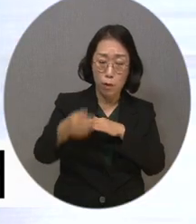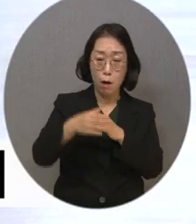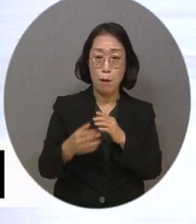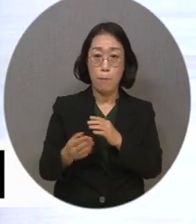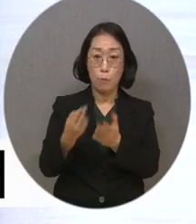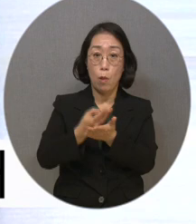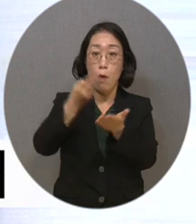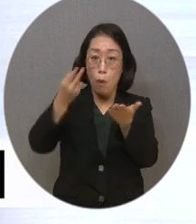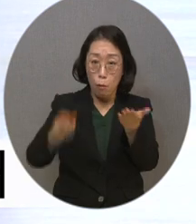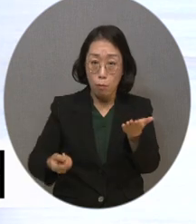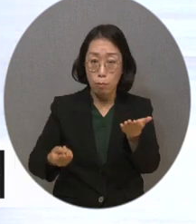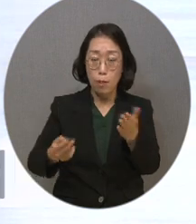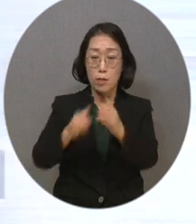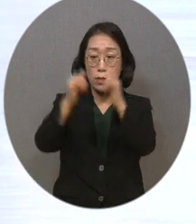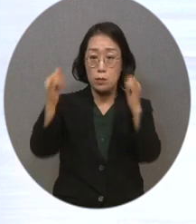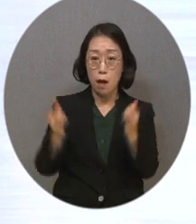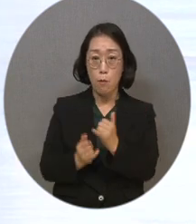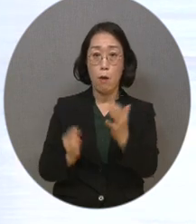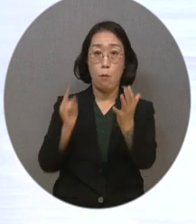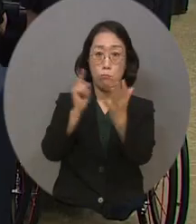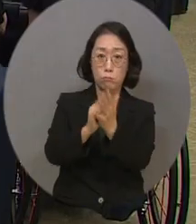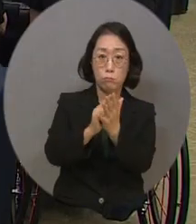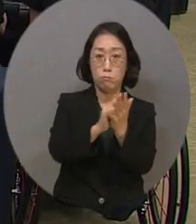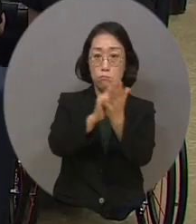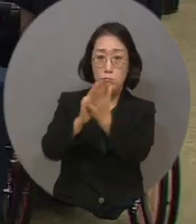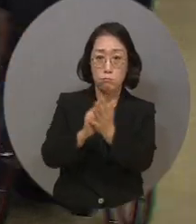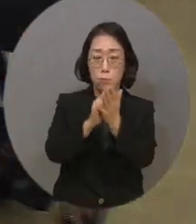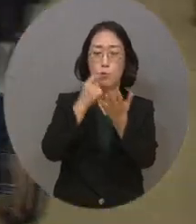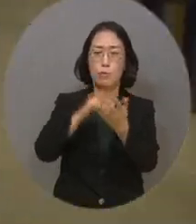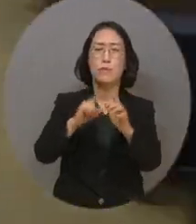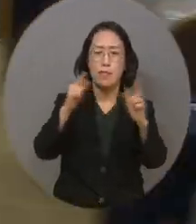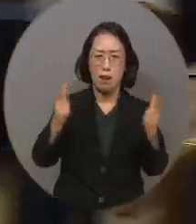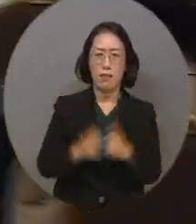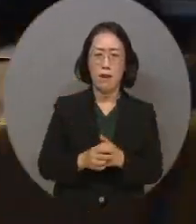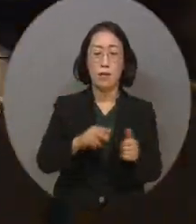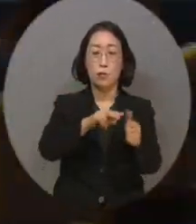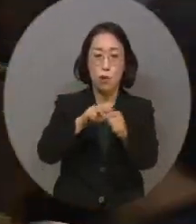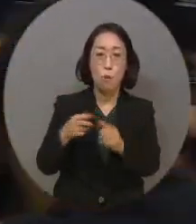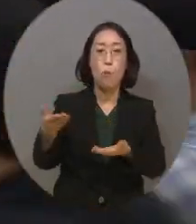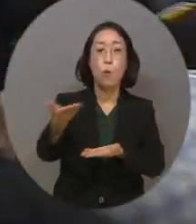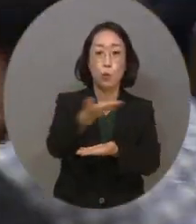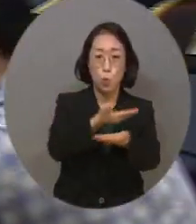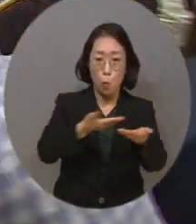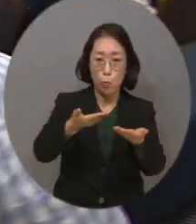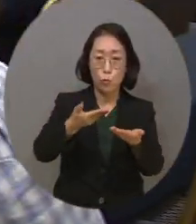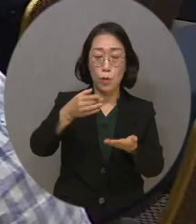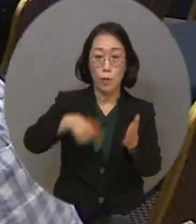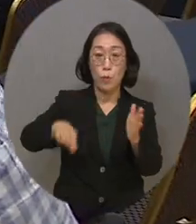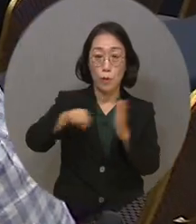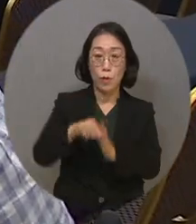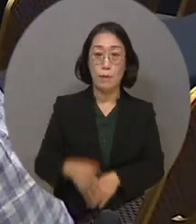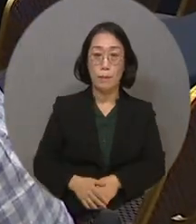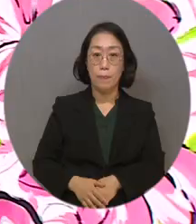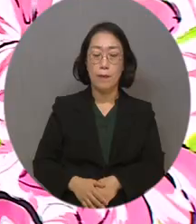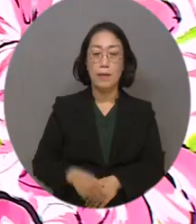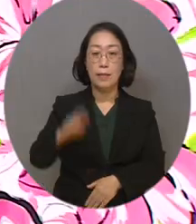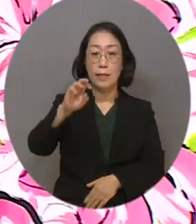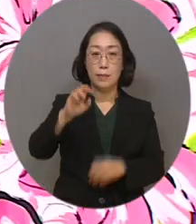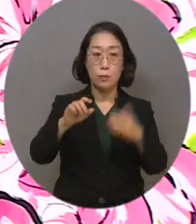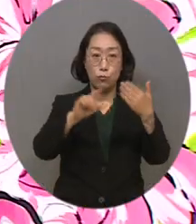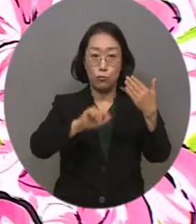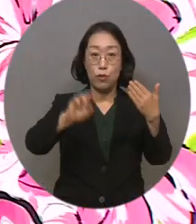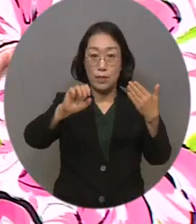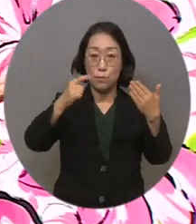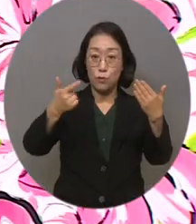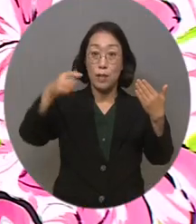지역사회로 복귀하기란 쉽지 않습니다. 이들 간의 정보 공유와 교류 증진을 위한 장이 지난 26일 서울